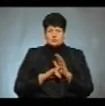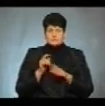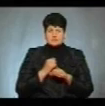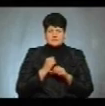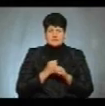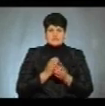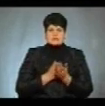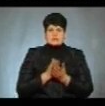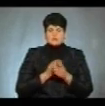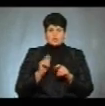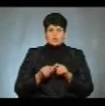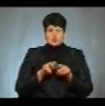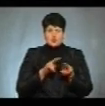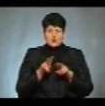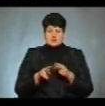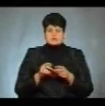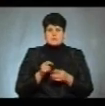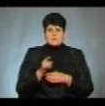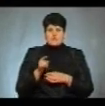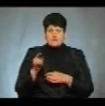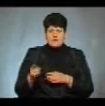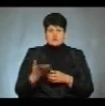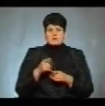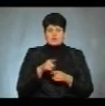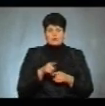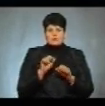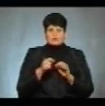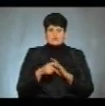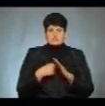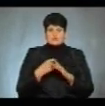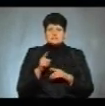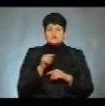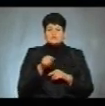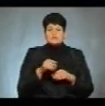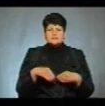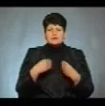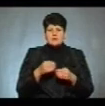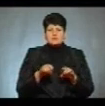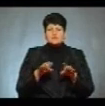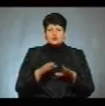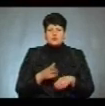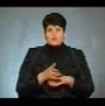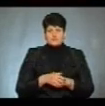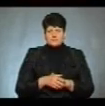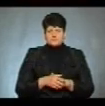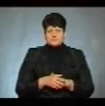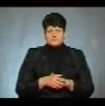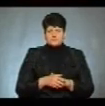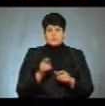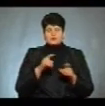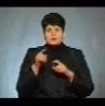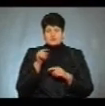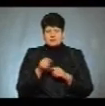сервіс «Контроль за паркуванням транспортних засобів». На ньому водії можуть дізнатися, за що їм винесли постанову. Перейшовши за цією